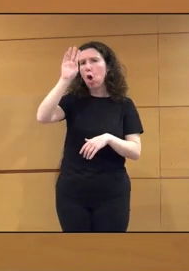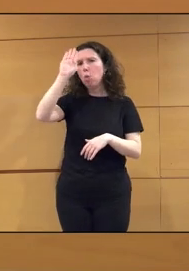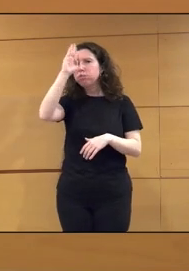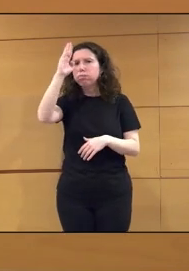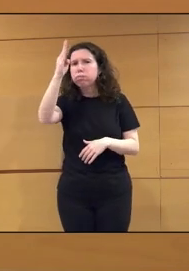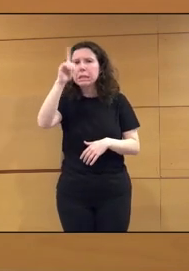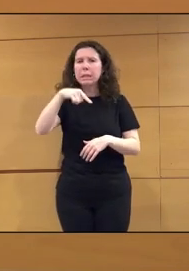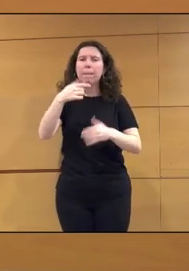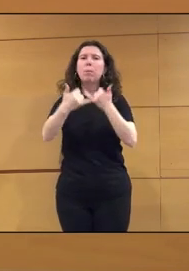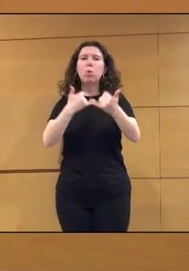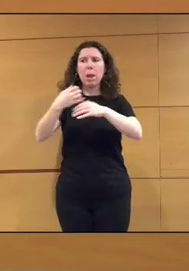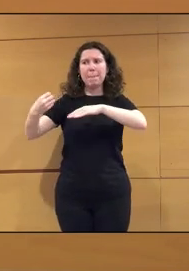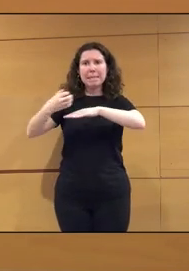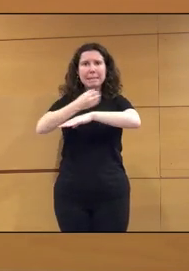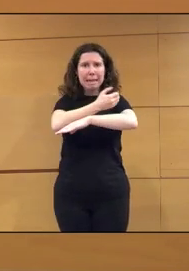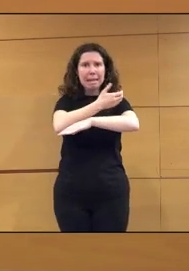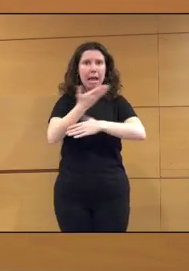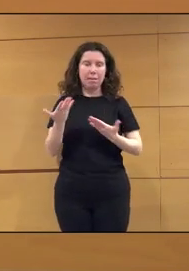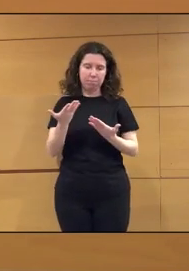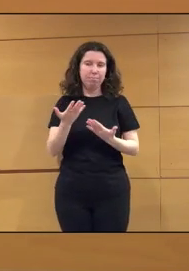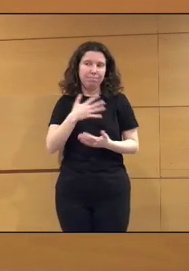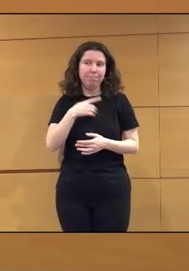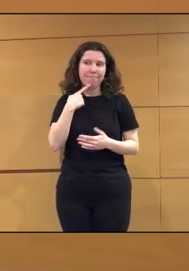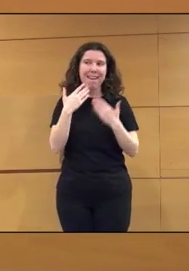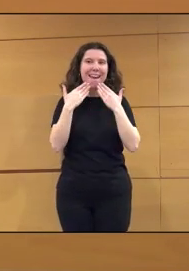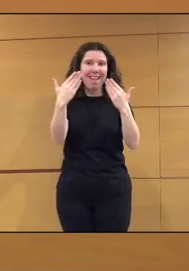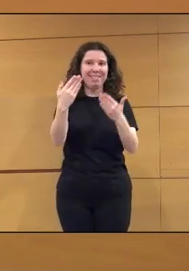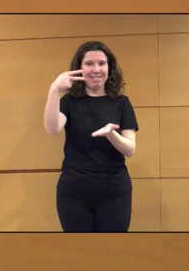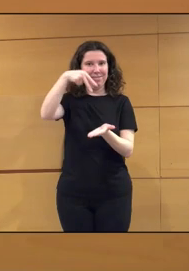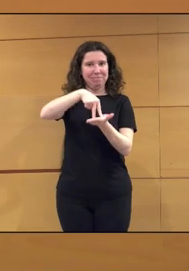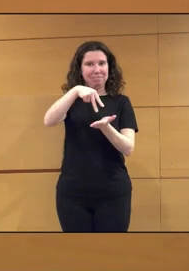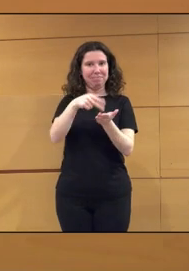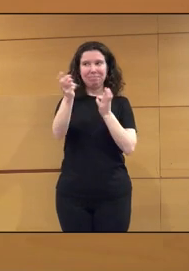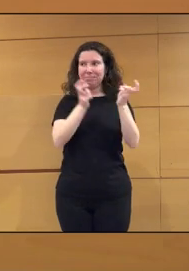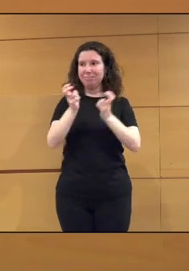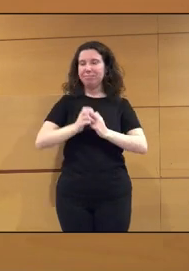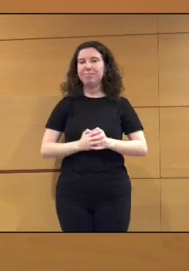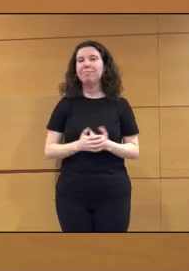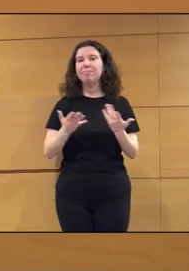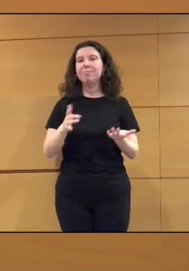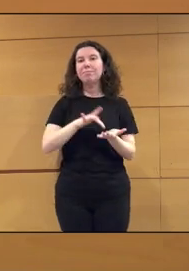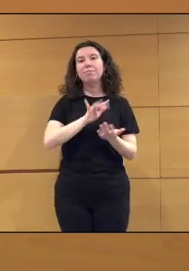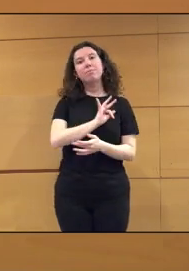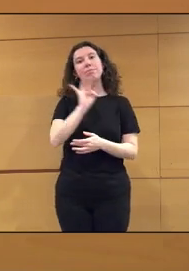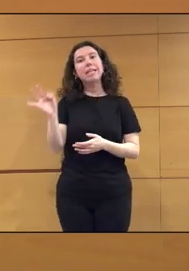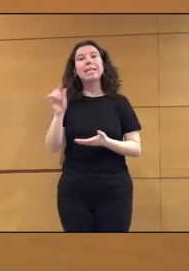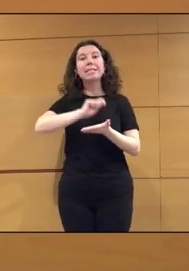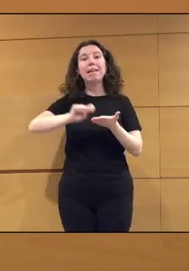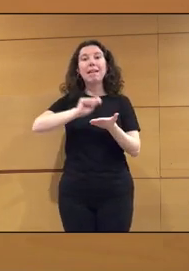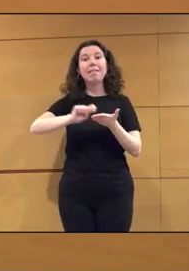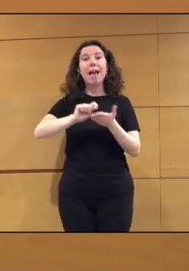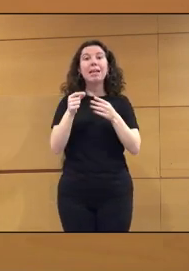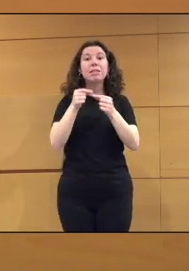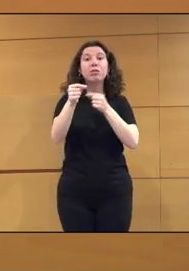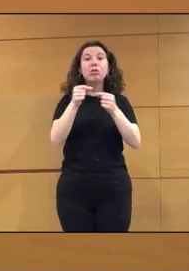aquestes històries, doncs té molt mèrit ser-hi aquí presencialment. Jo sense més li donaria pas al secretari de